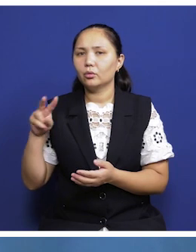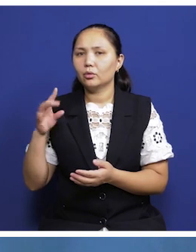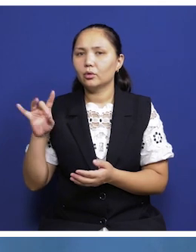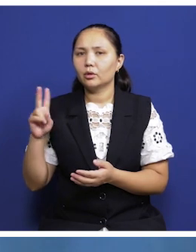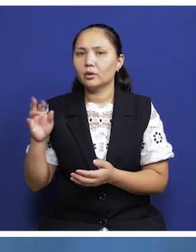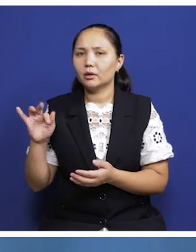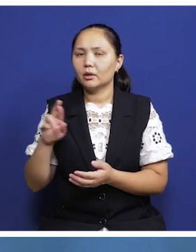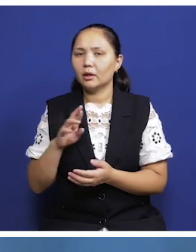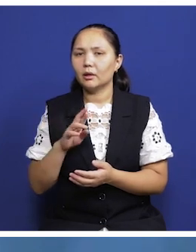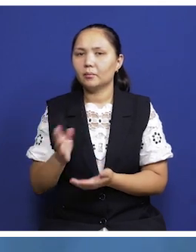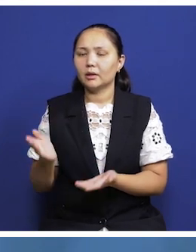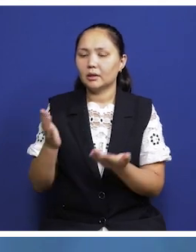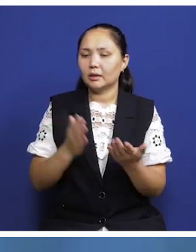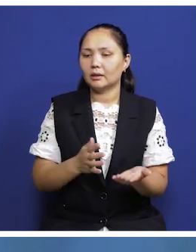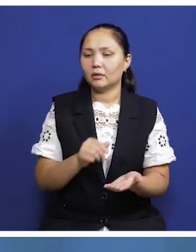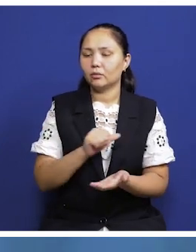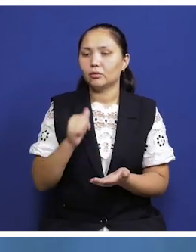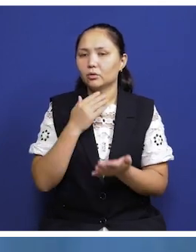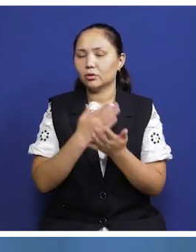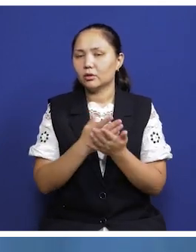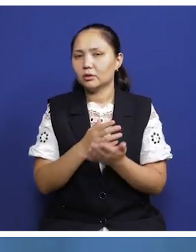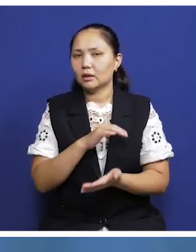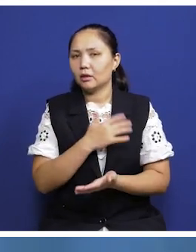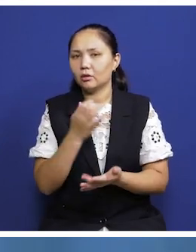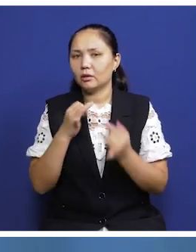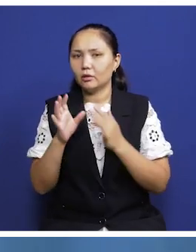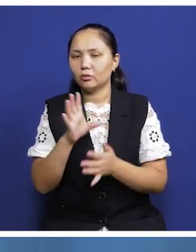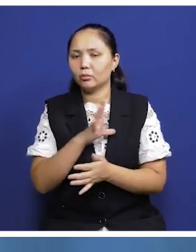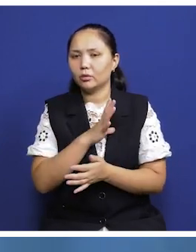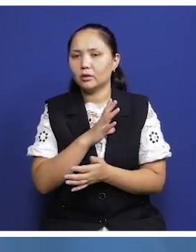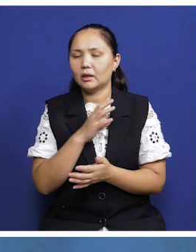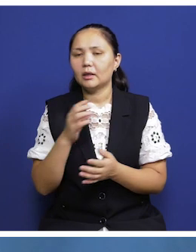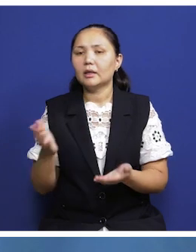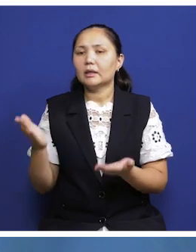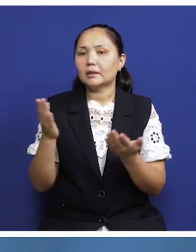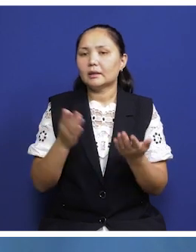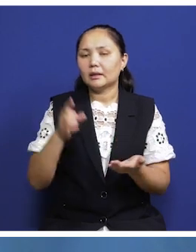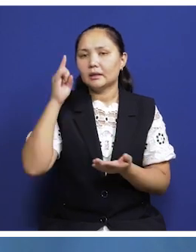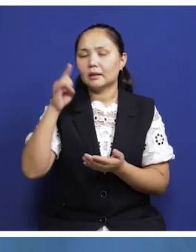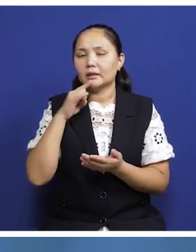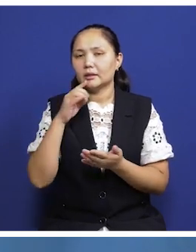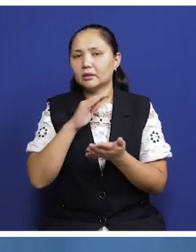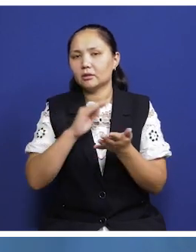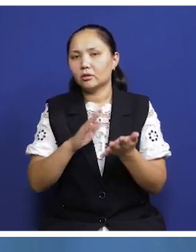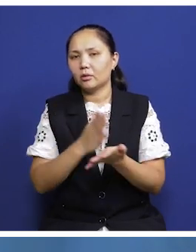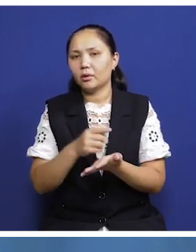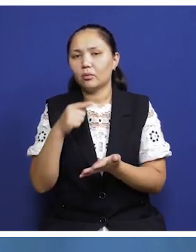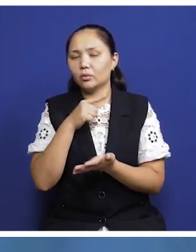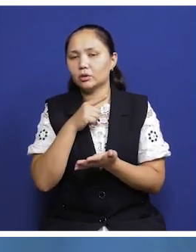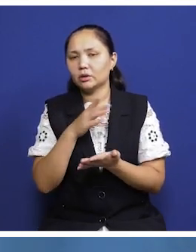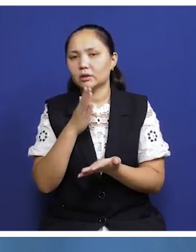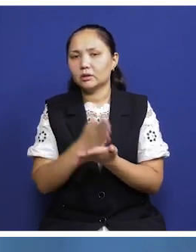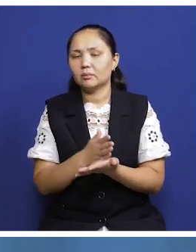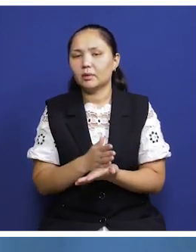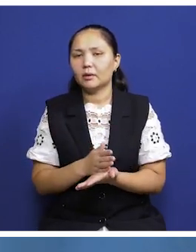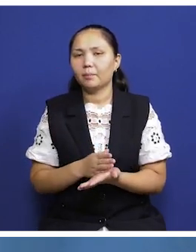олар да өздерінің ұсыныстарын айтып отыр. Мысалы үшін кірген кезде тек қазақша жазылғандар бар, немесе қазақша орысша ғана жазған, не ағылшынша жоқ, түркше